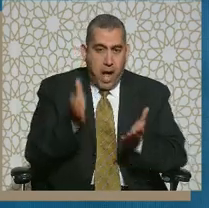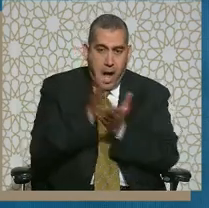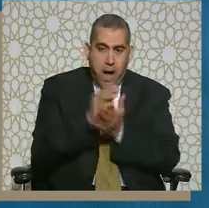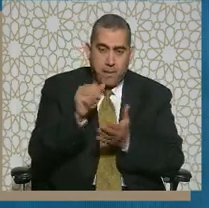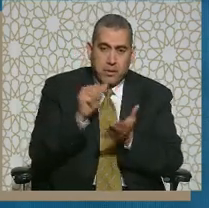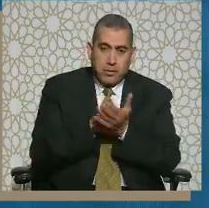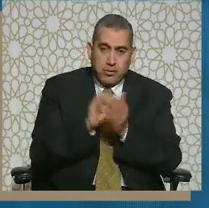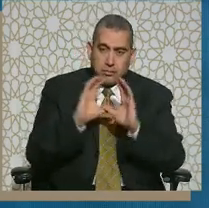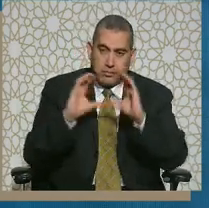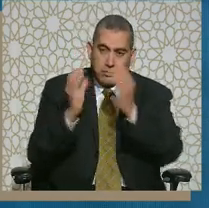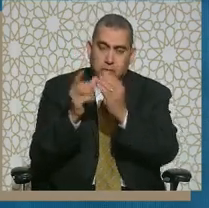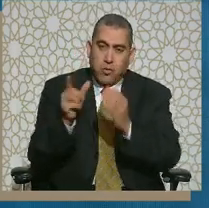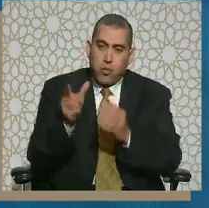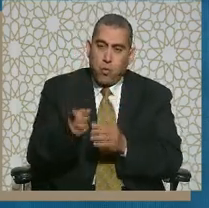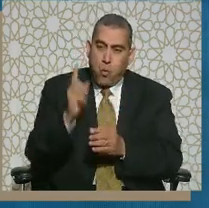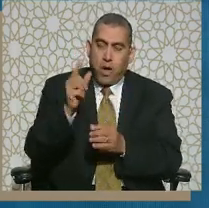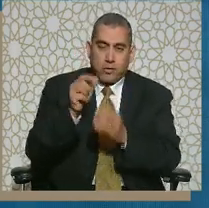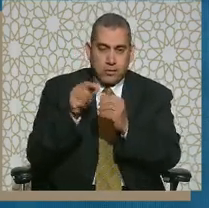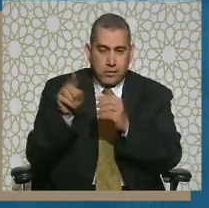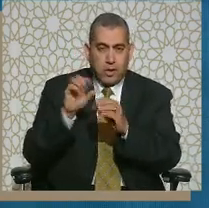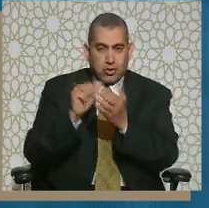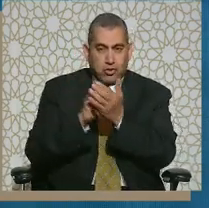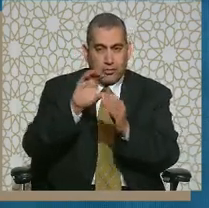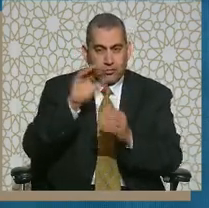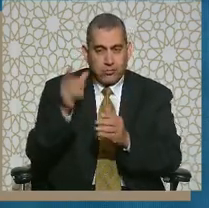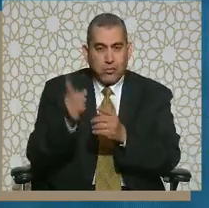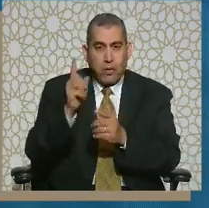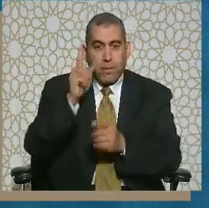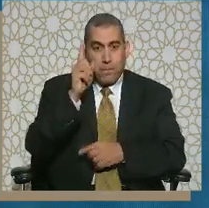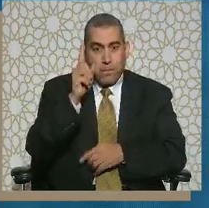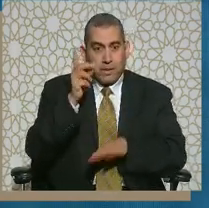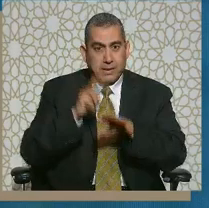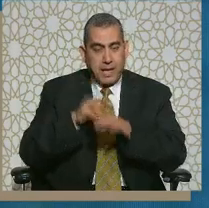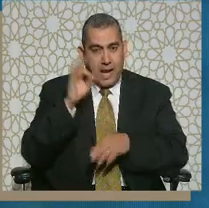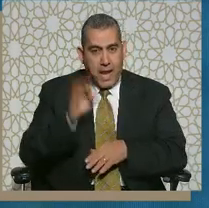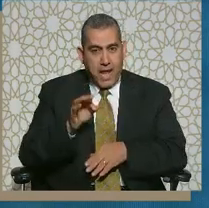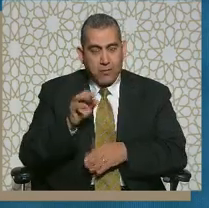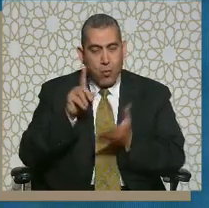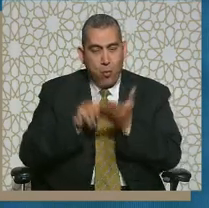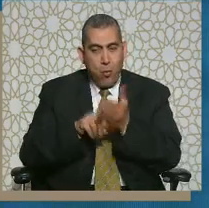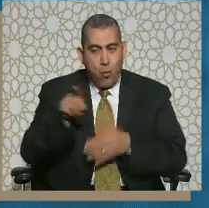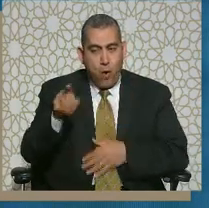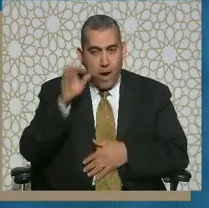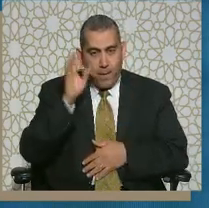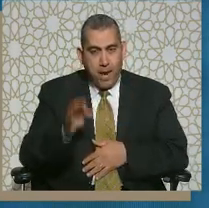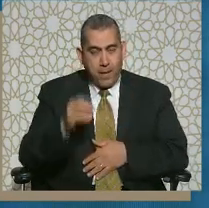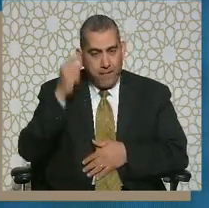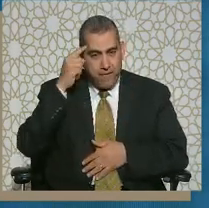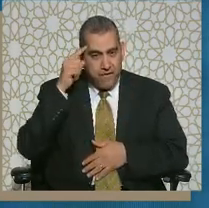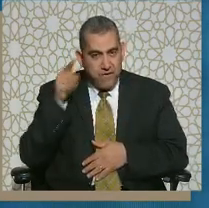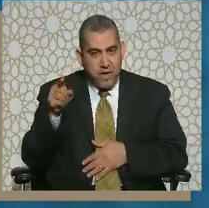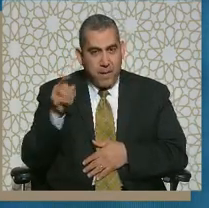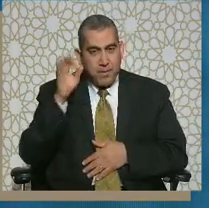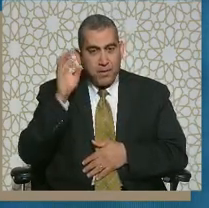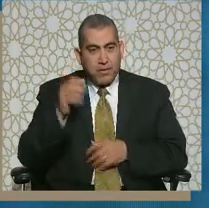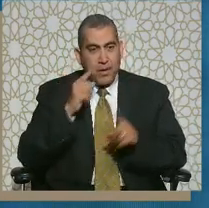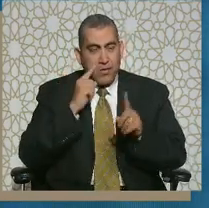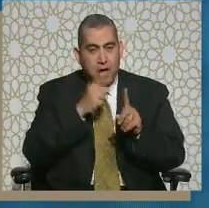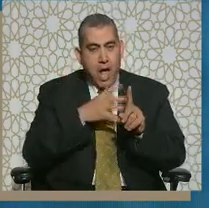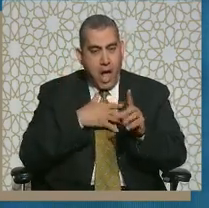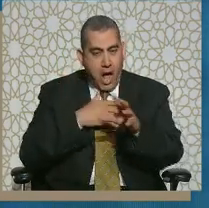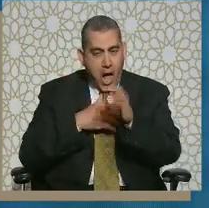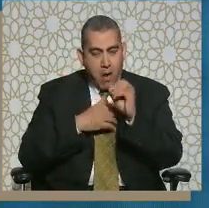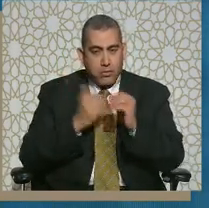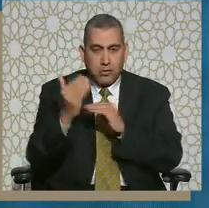تكون في بيت مستقل لكن كمان هي واجب عليها كمان ان هي تفهم ان انت محتاجه